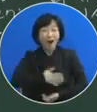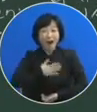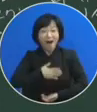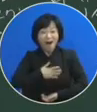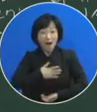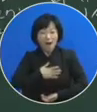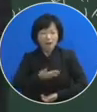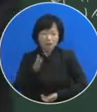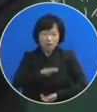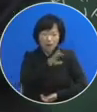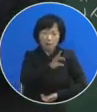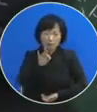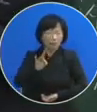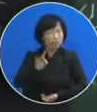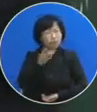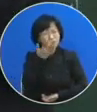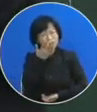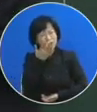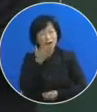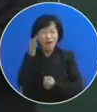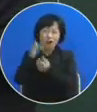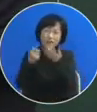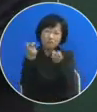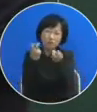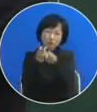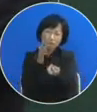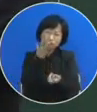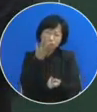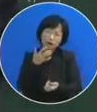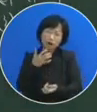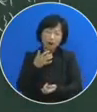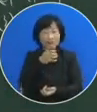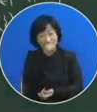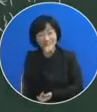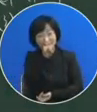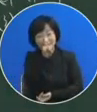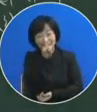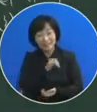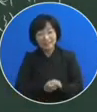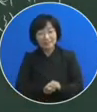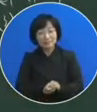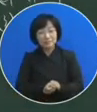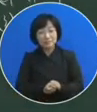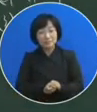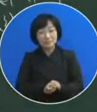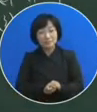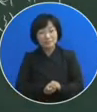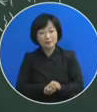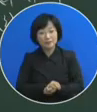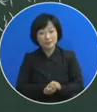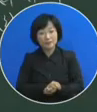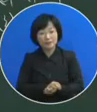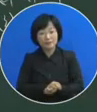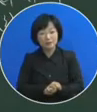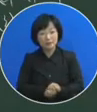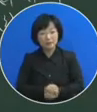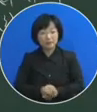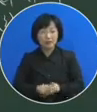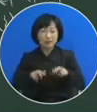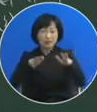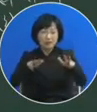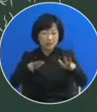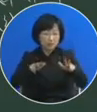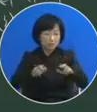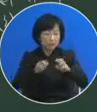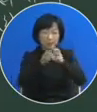understand. 어떤 거는 도저히 이해가 안 돼요. And there are things that we cannot understand. 아직 지금 사람이 살아나오지도 못했는데 가서 성전을 건축해라.